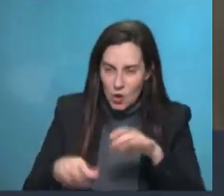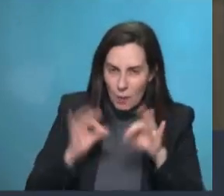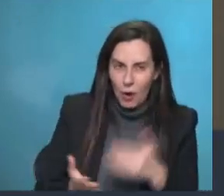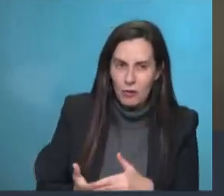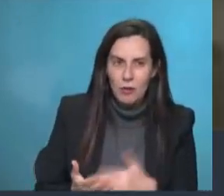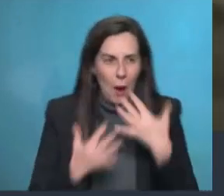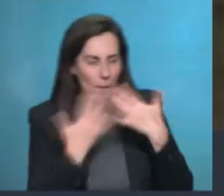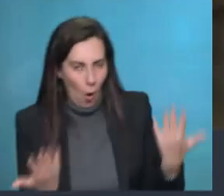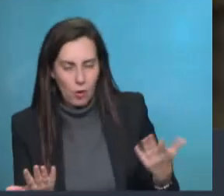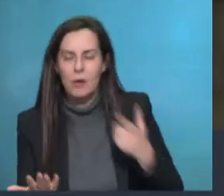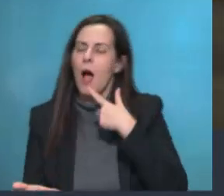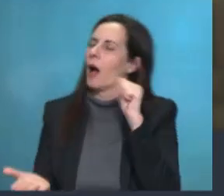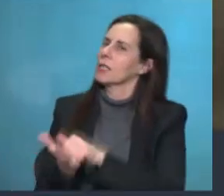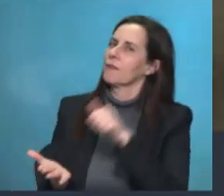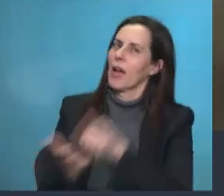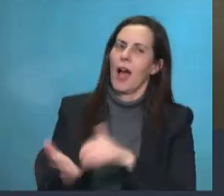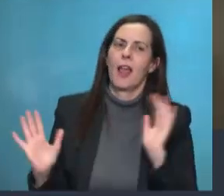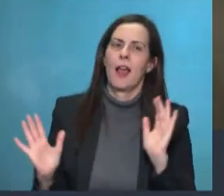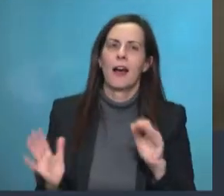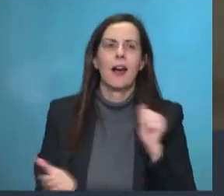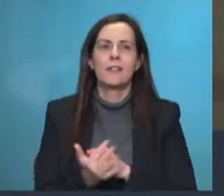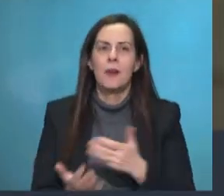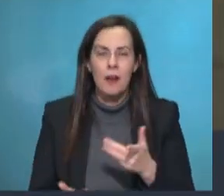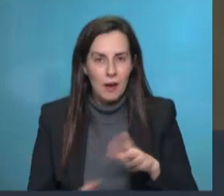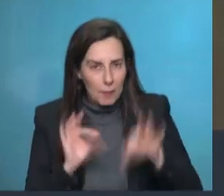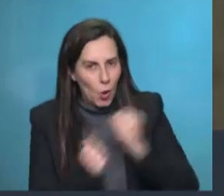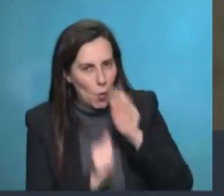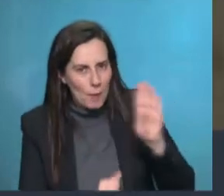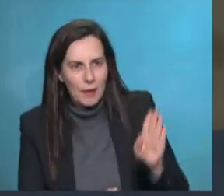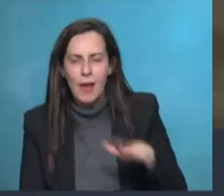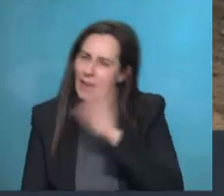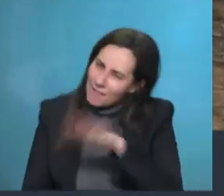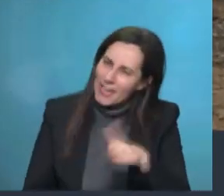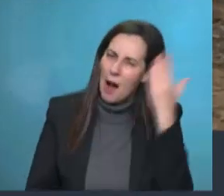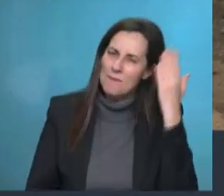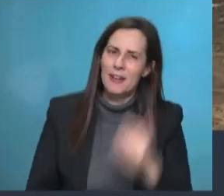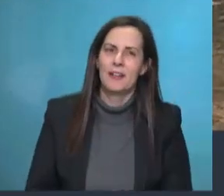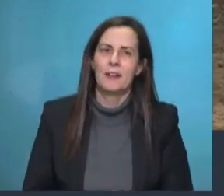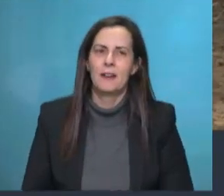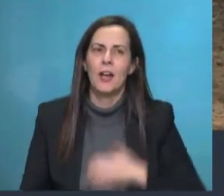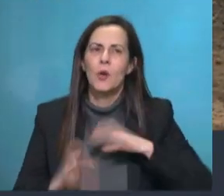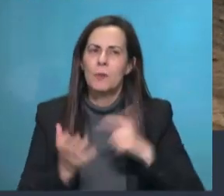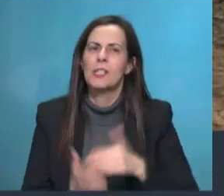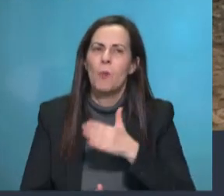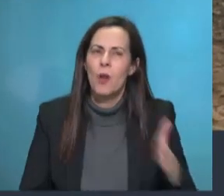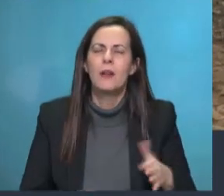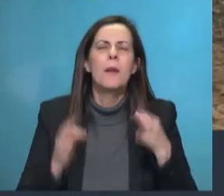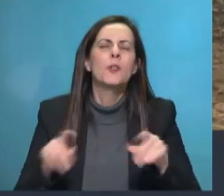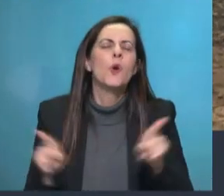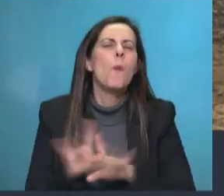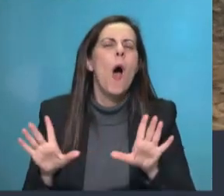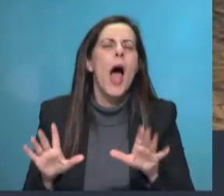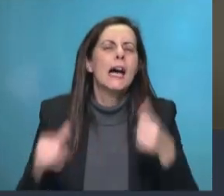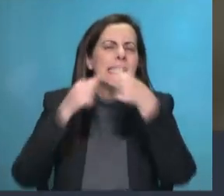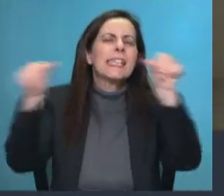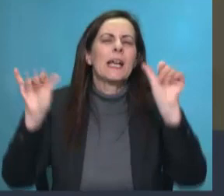ברור חס וחלילה חז חרמו חברות או נתניהו גם וגם קיבוצניקים שמאלנים בדיוק כמו